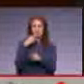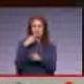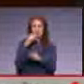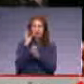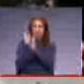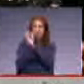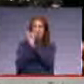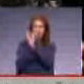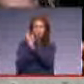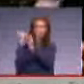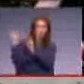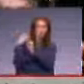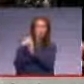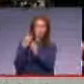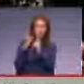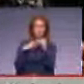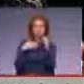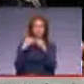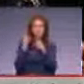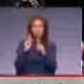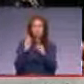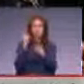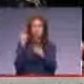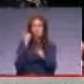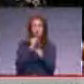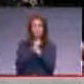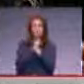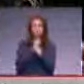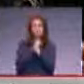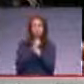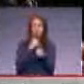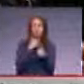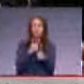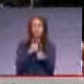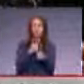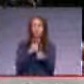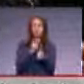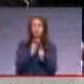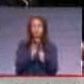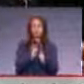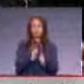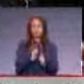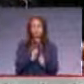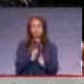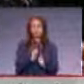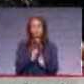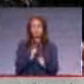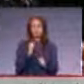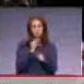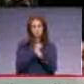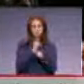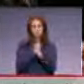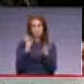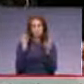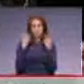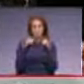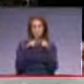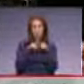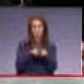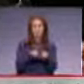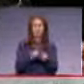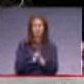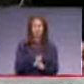يبص للكاميرا ولا عايز يبص لها. يا عمي بص، يقول له اذا كان اشرف او اذا كان عاطف الطيب